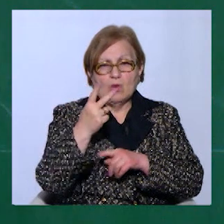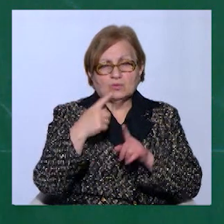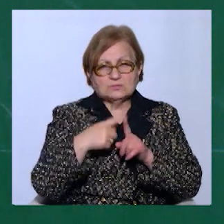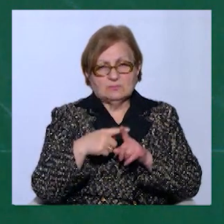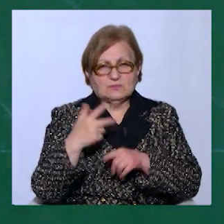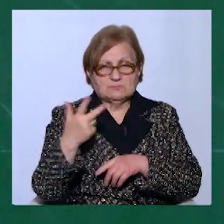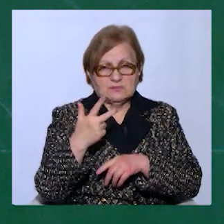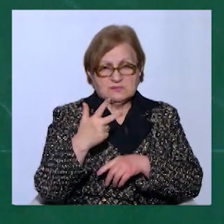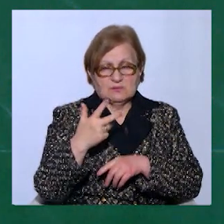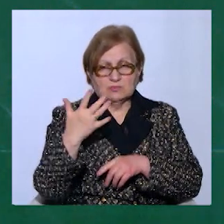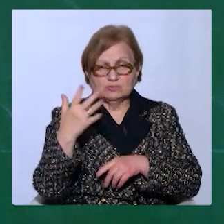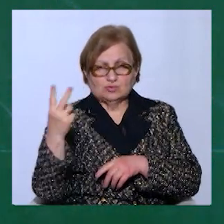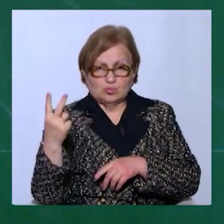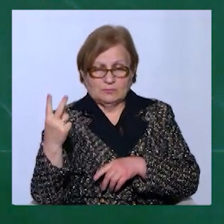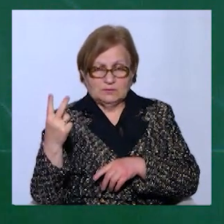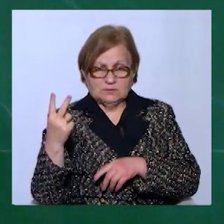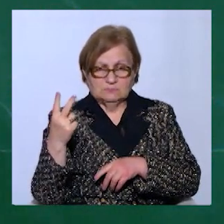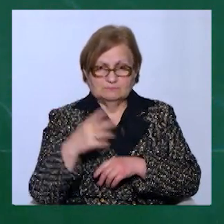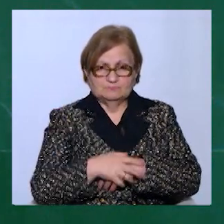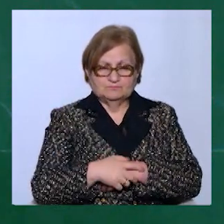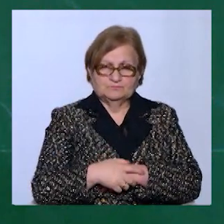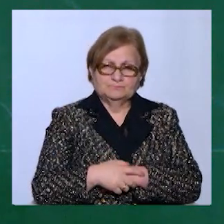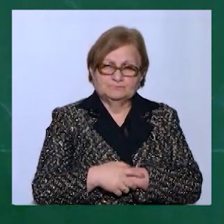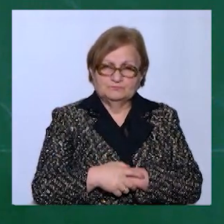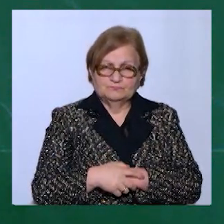დამატებული მესამე არის